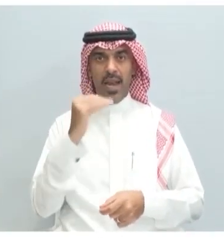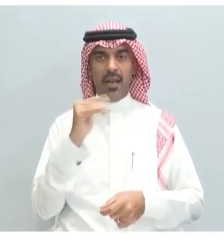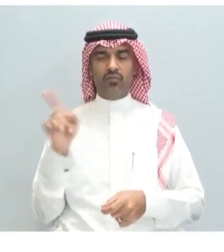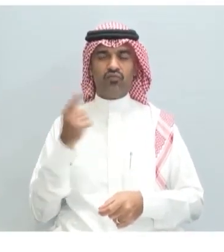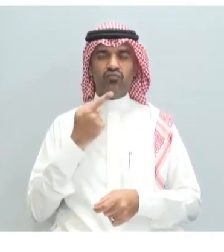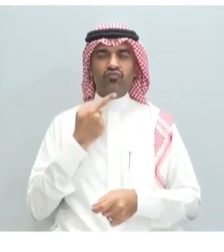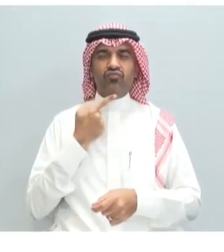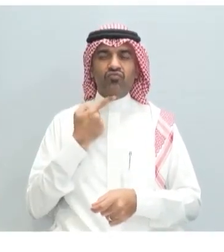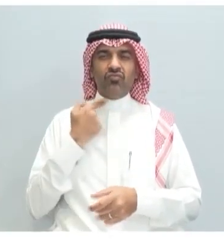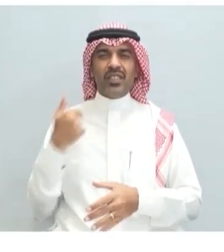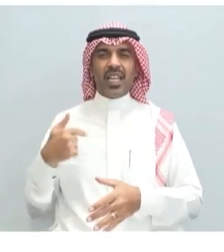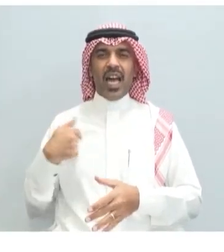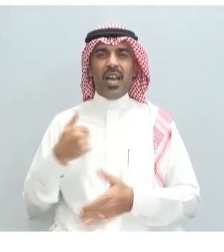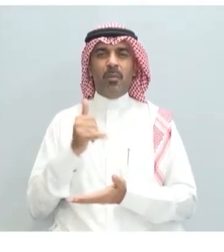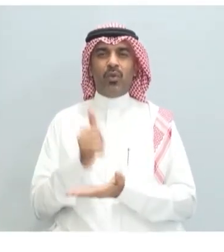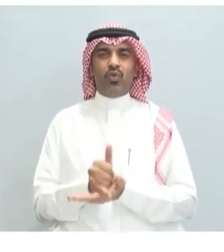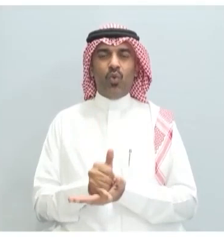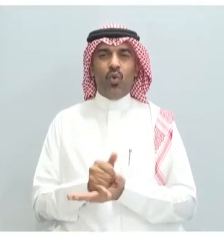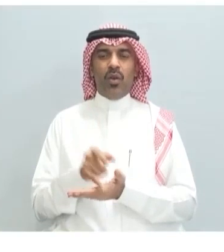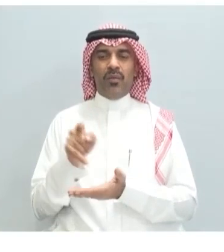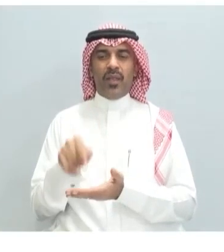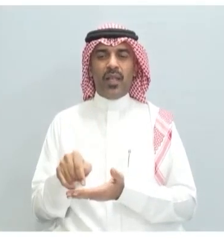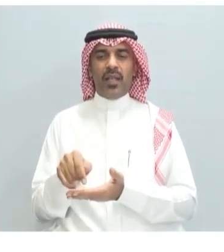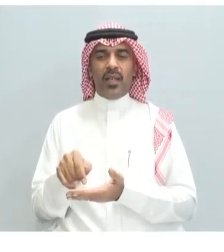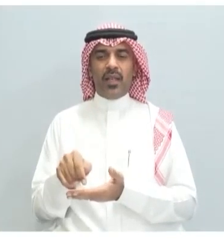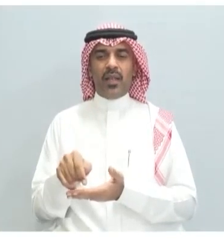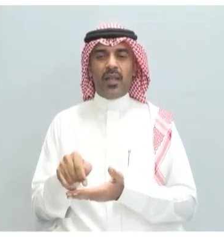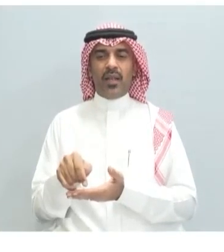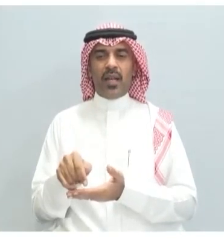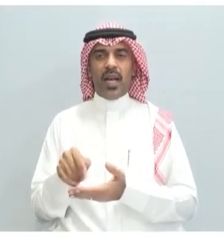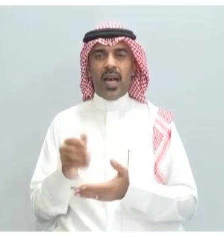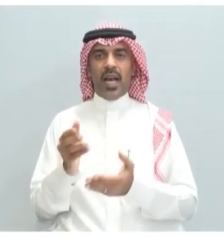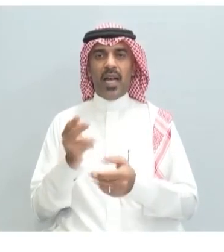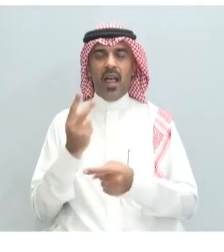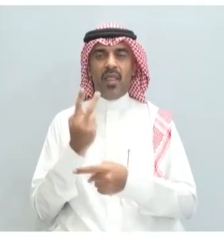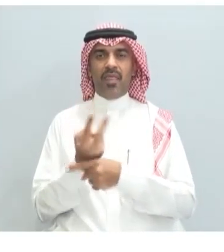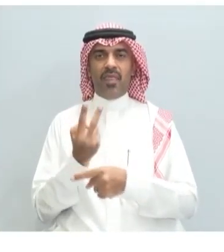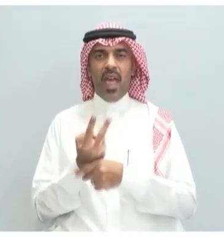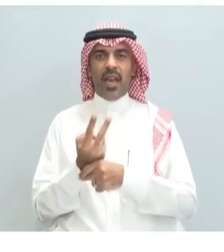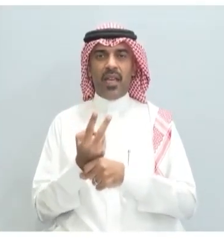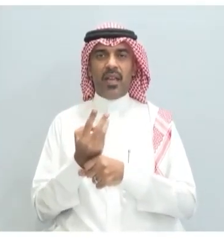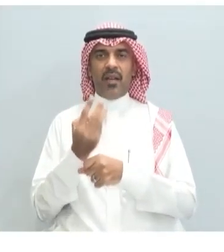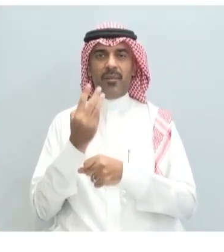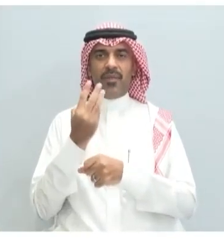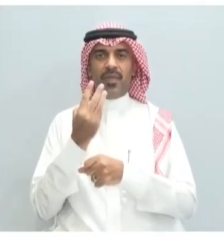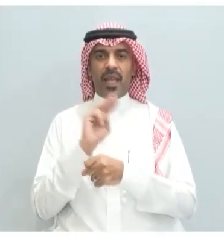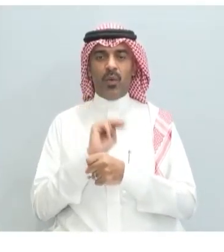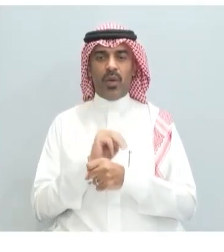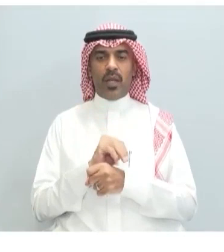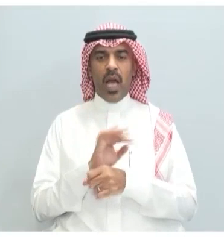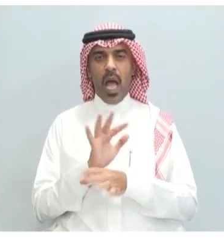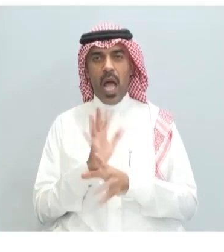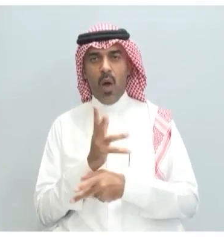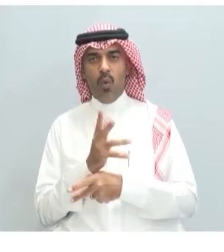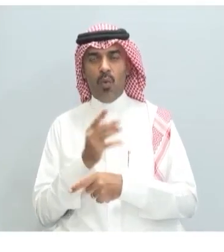ثانوي او ا شوفوا اداه الربط الجديده اليوم اللي طلعت معنا او الثالث ثانوي اذا